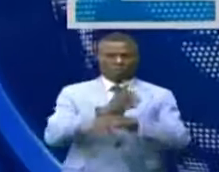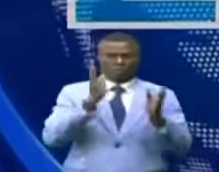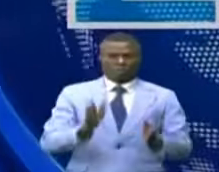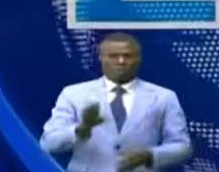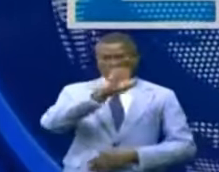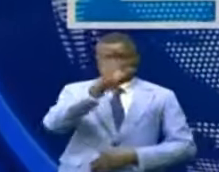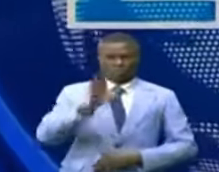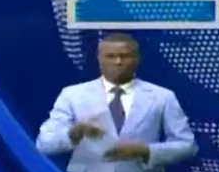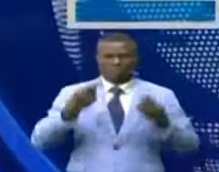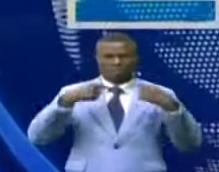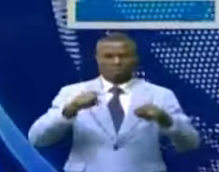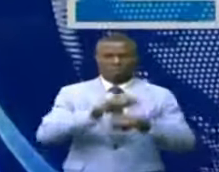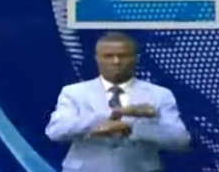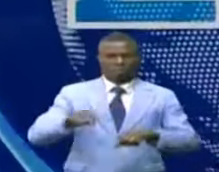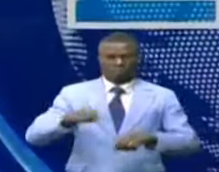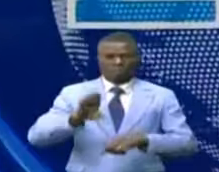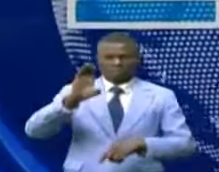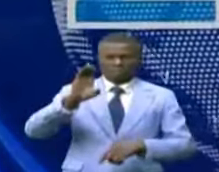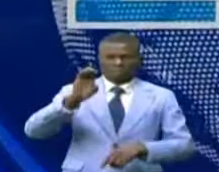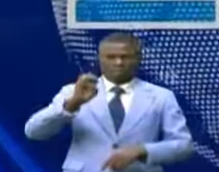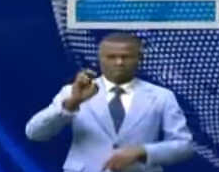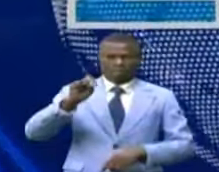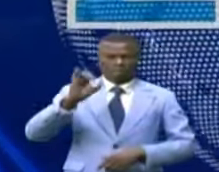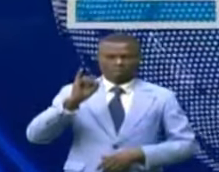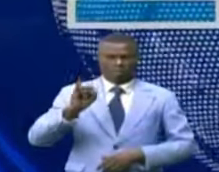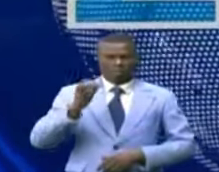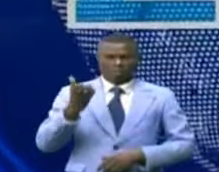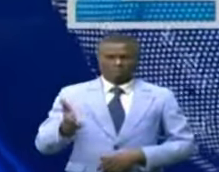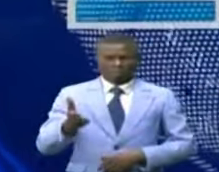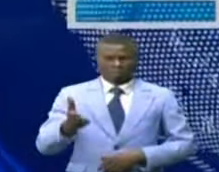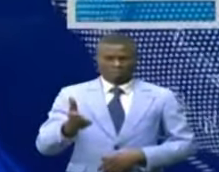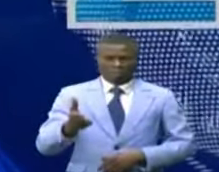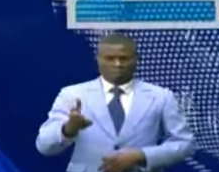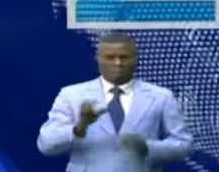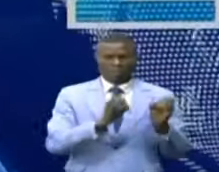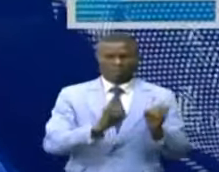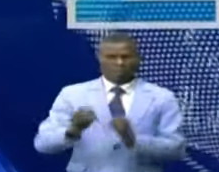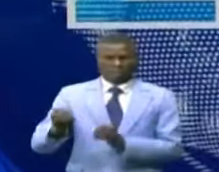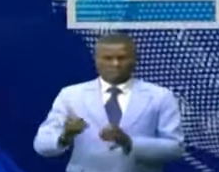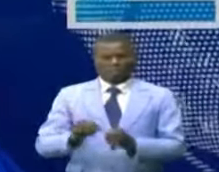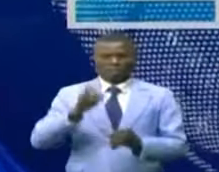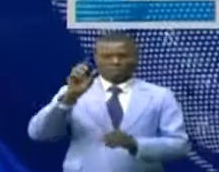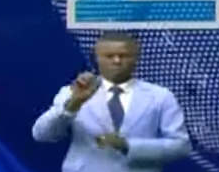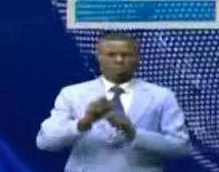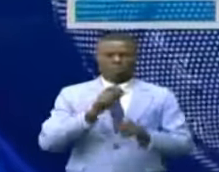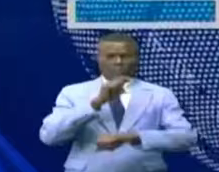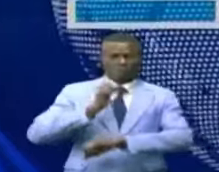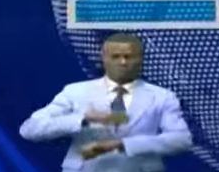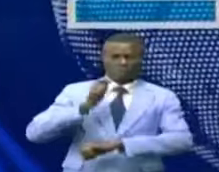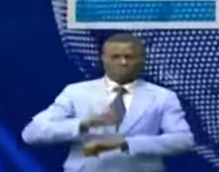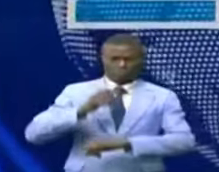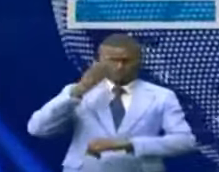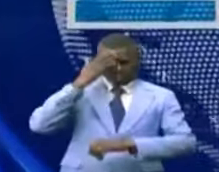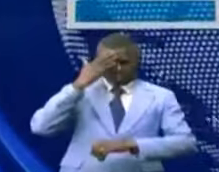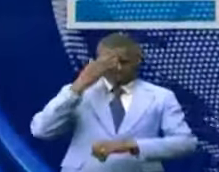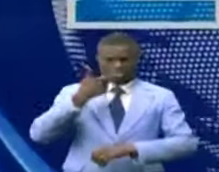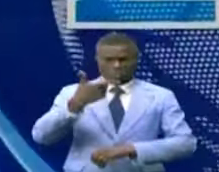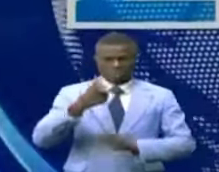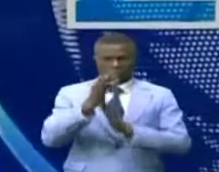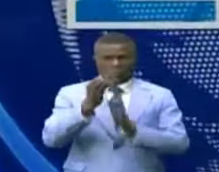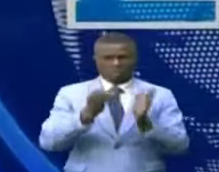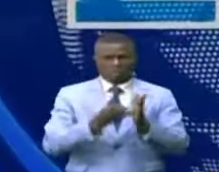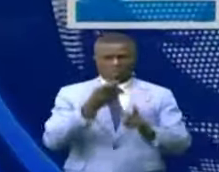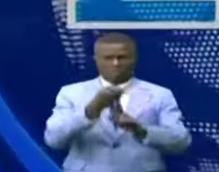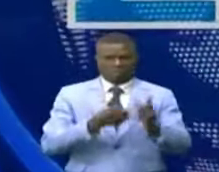communaux publiés par la Commission électorale nationale indépendante qui organise des audiences pour y statuer le mardi